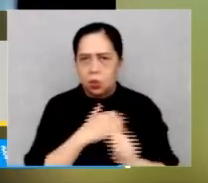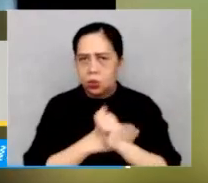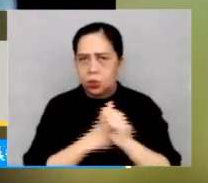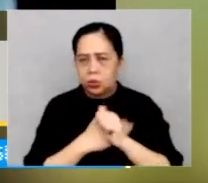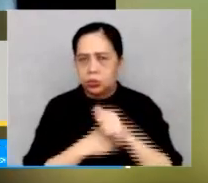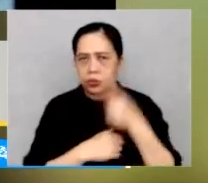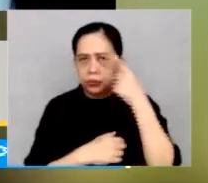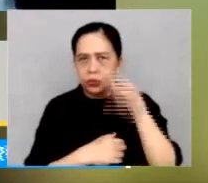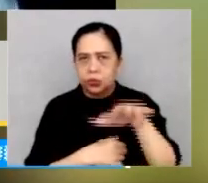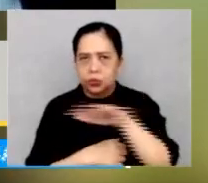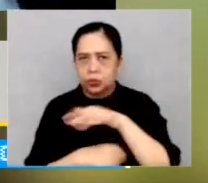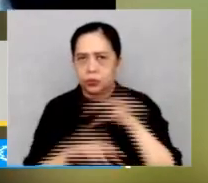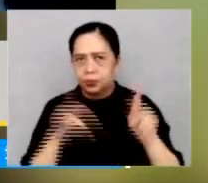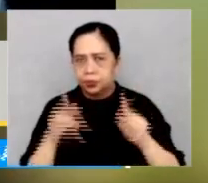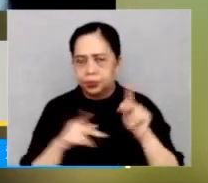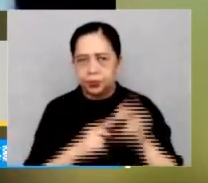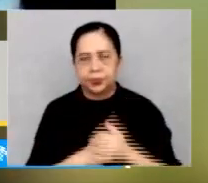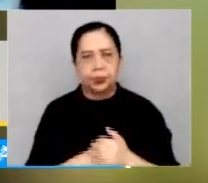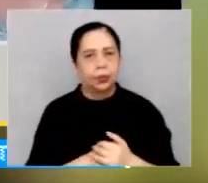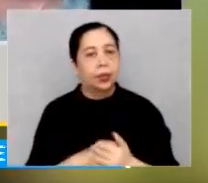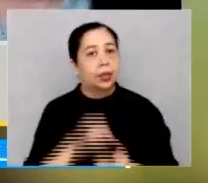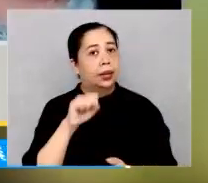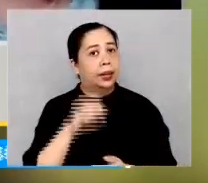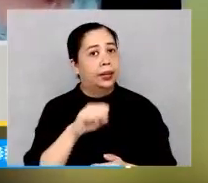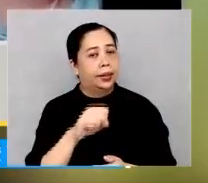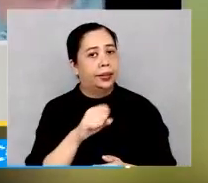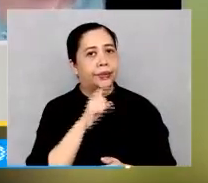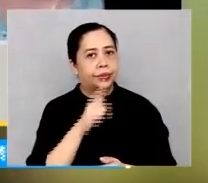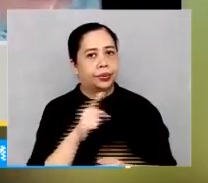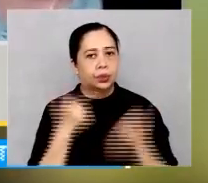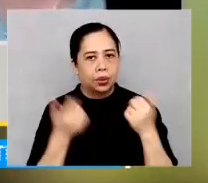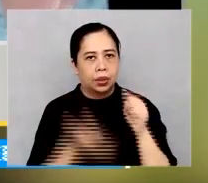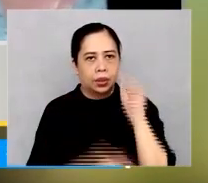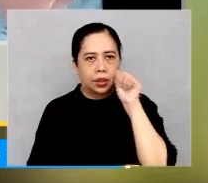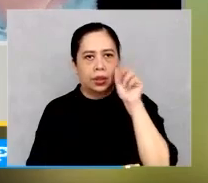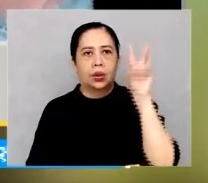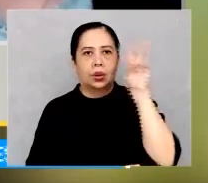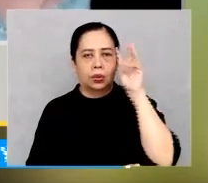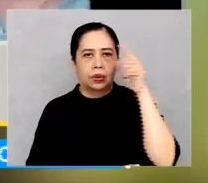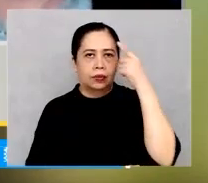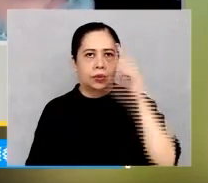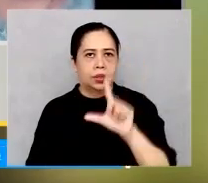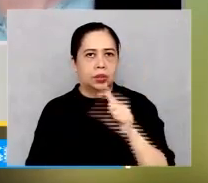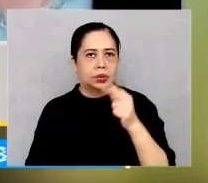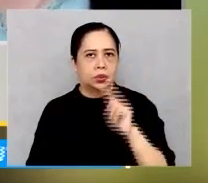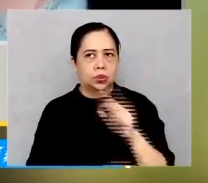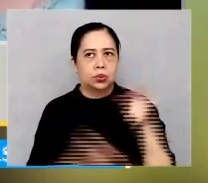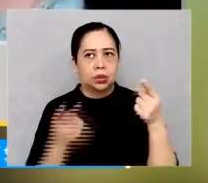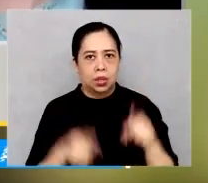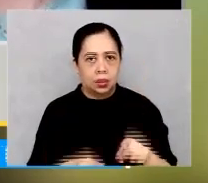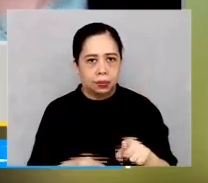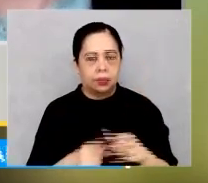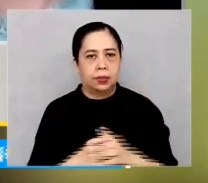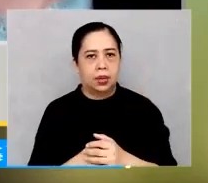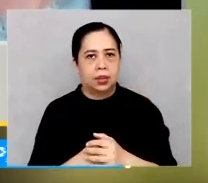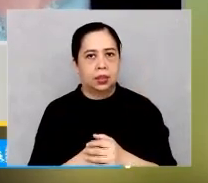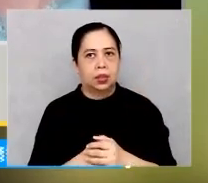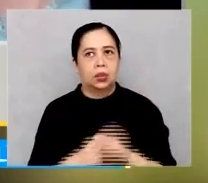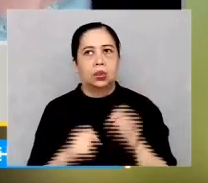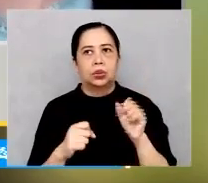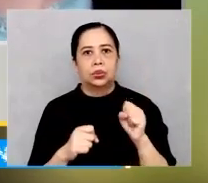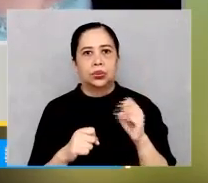bata? Yes po, actually po, naging eye-opener din po kay local government yung nangyari. Dahil po